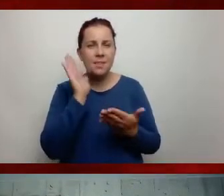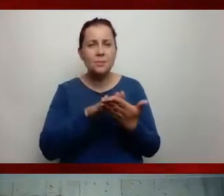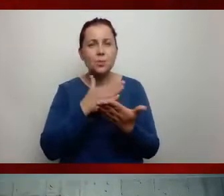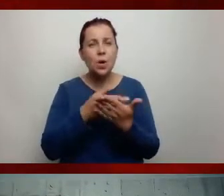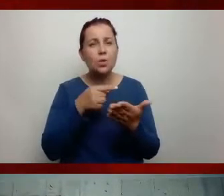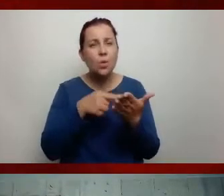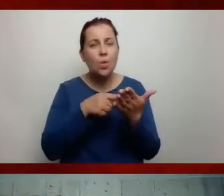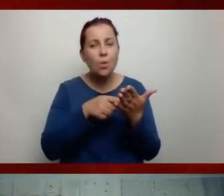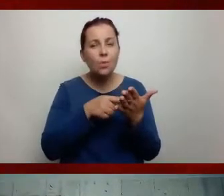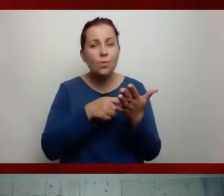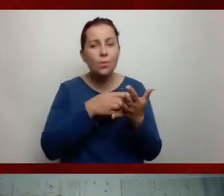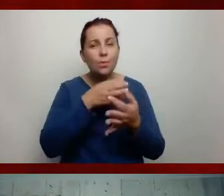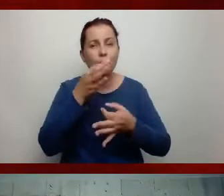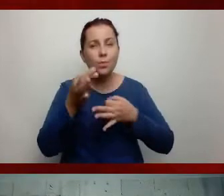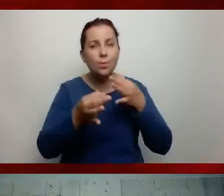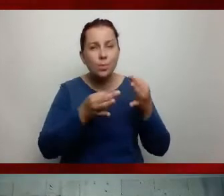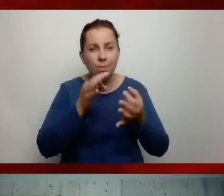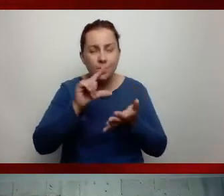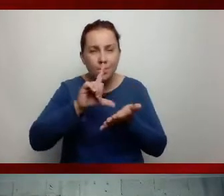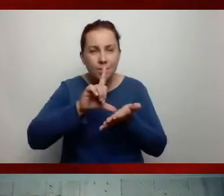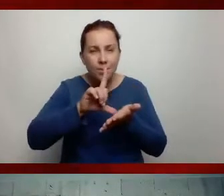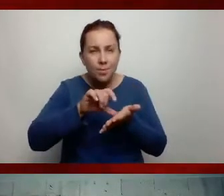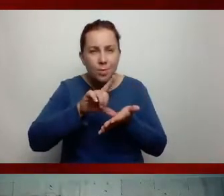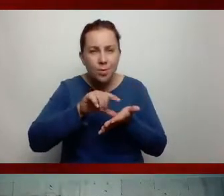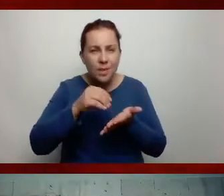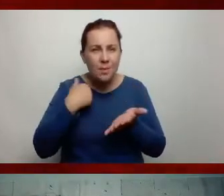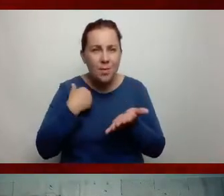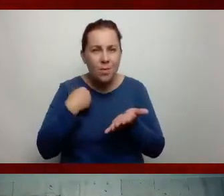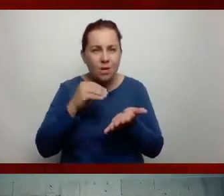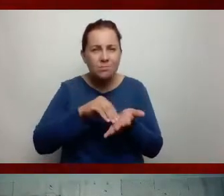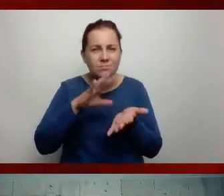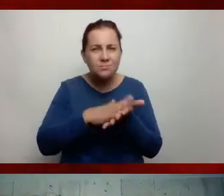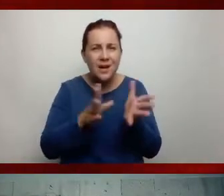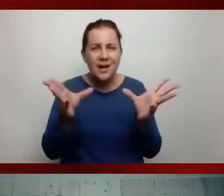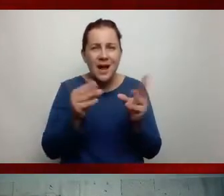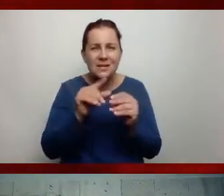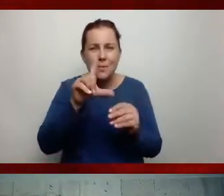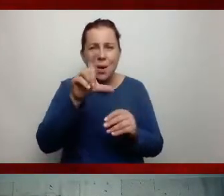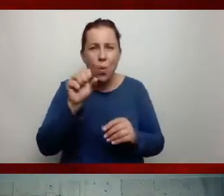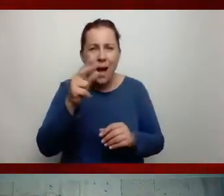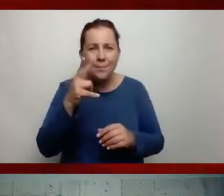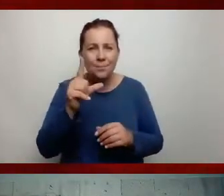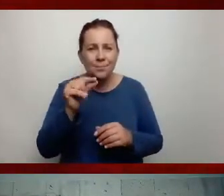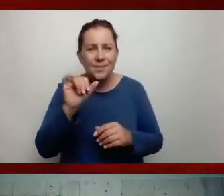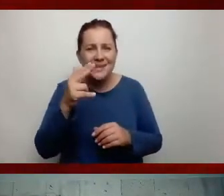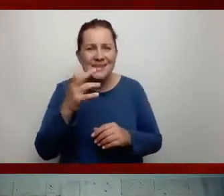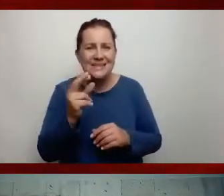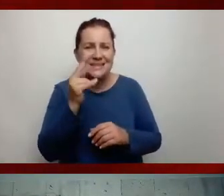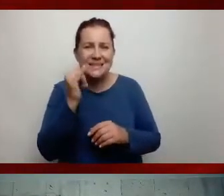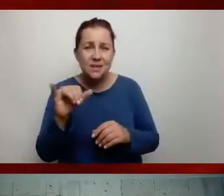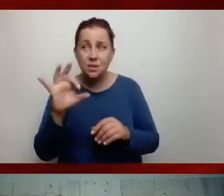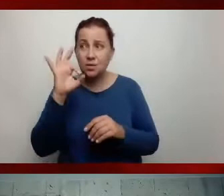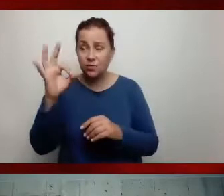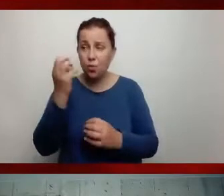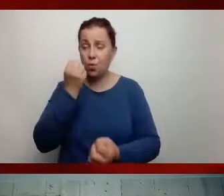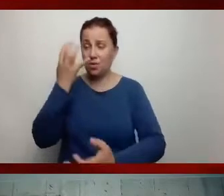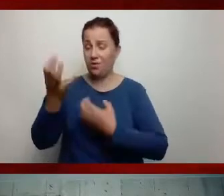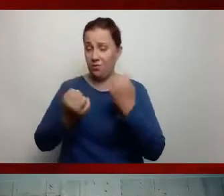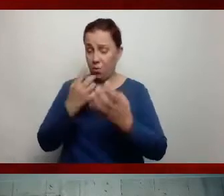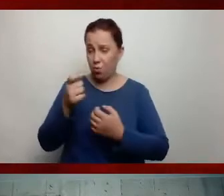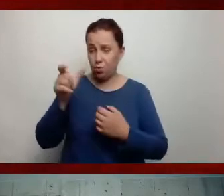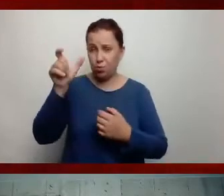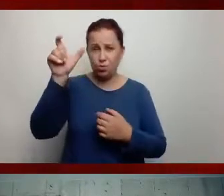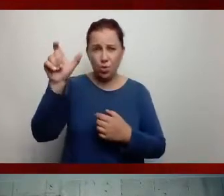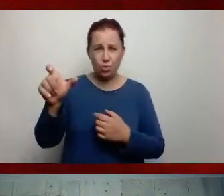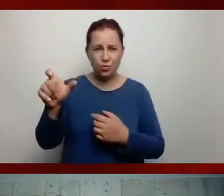w płycie, którą nagrał razem ze Zbigniewem Łapińskim z twórczością Wysockiego, jest piosenka